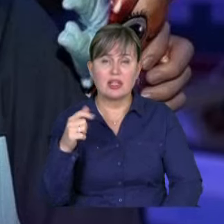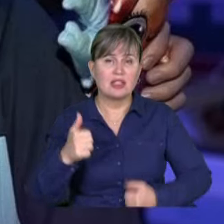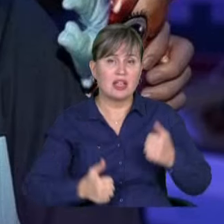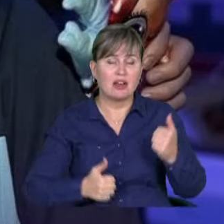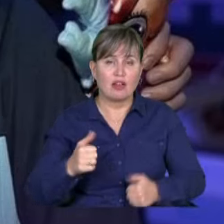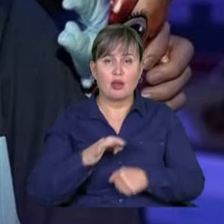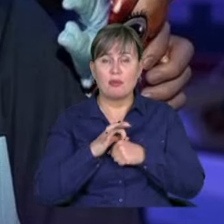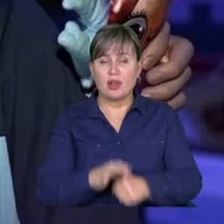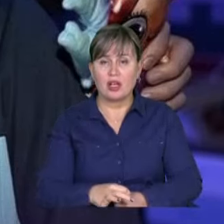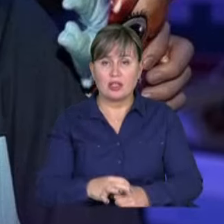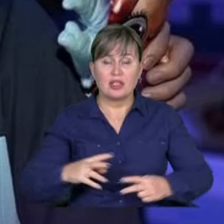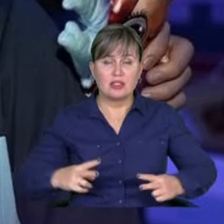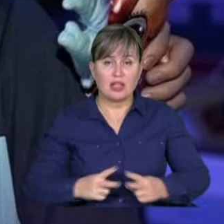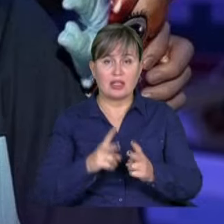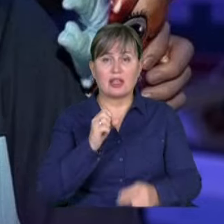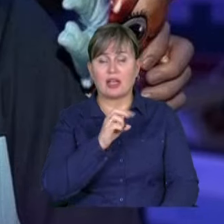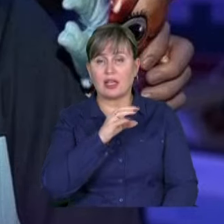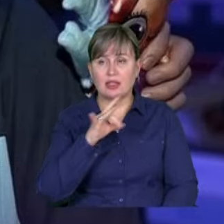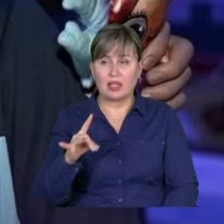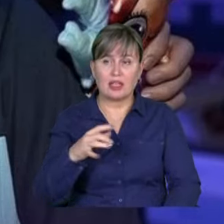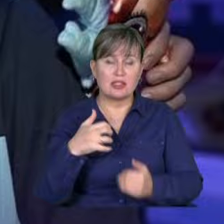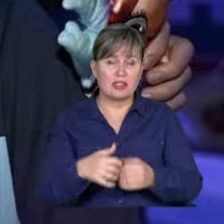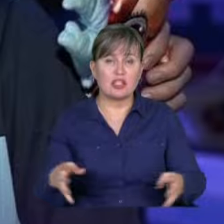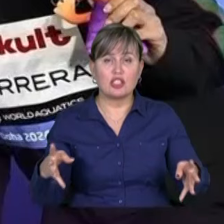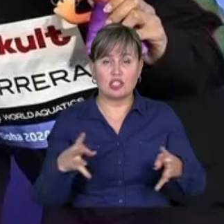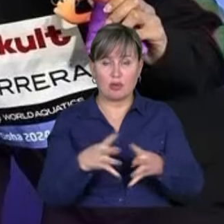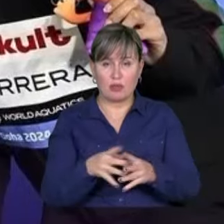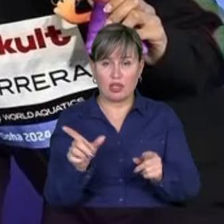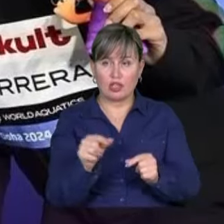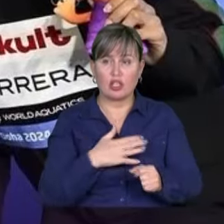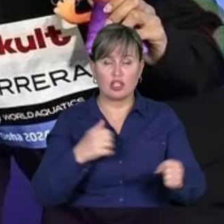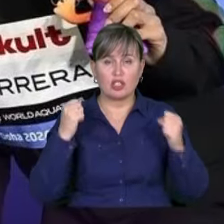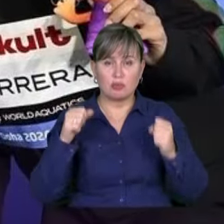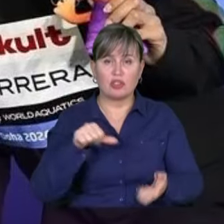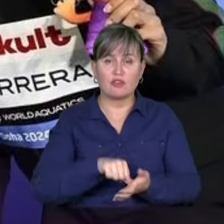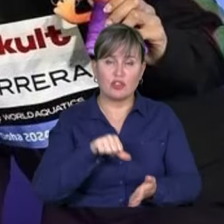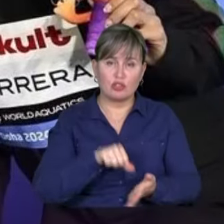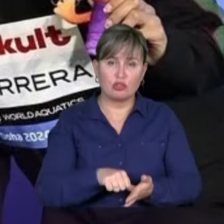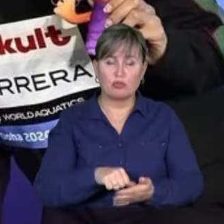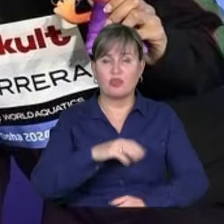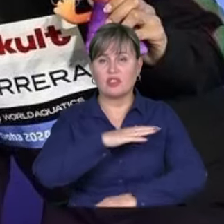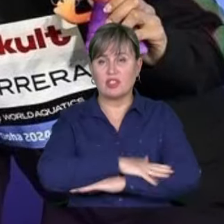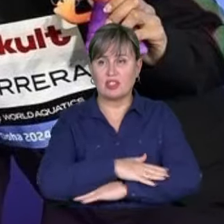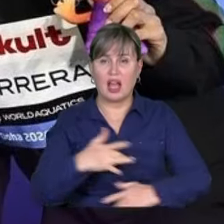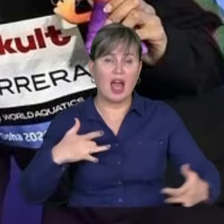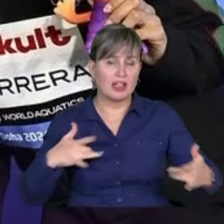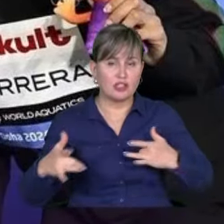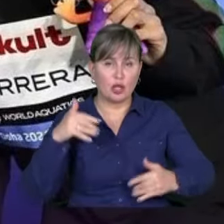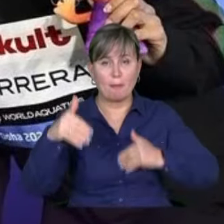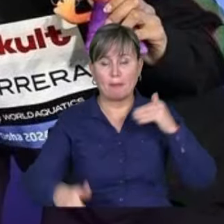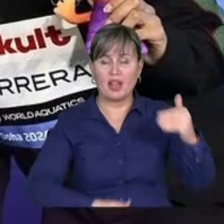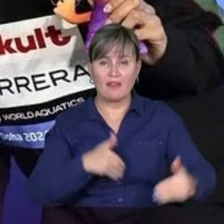соревнованиях, проходящих в столице Катара Дохе, среди смешанных дуэтов наши спортсмены выступили в дисциплине артистическое